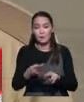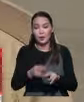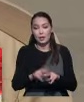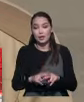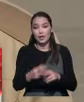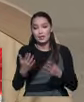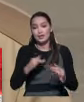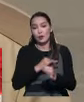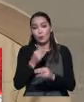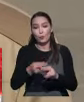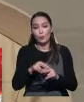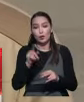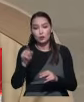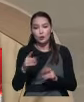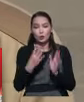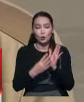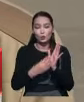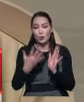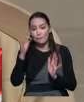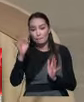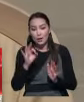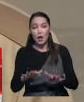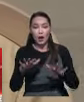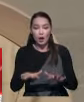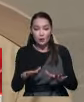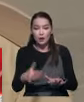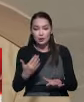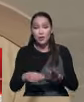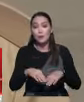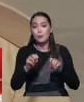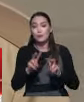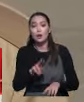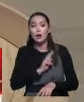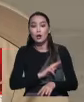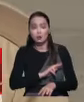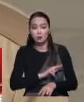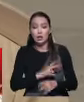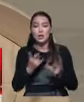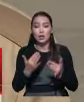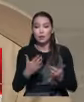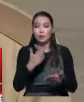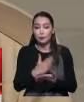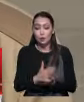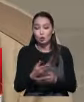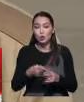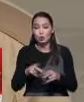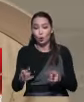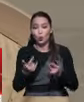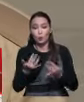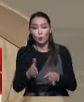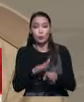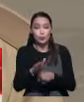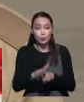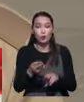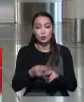болса, ол жерде сол 90-95% өз жергілікті мамандарды жұмыс істейтін деген талап бар. Сол талапты орындап, сол